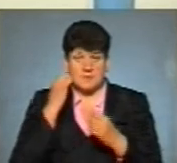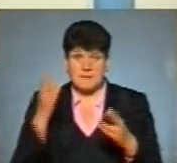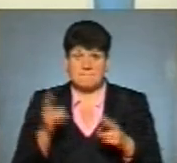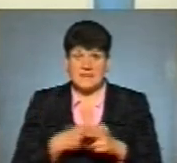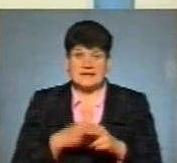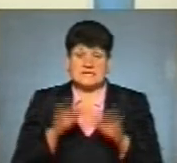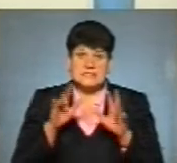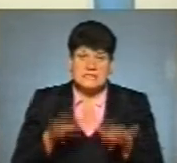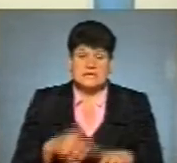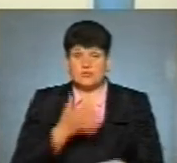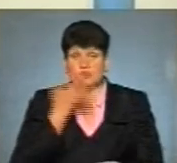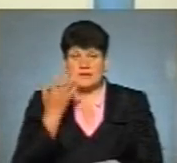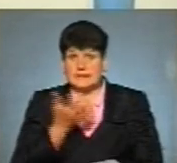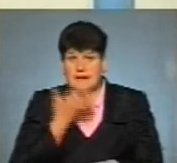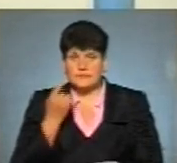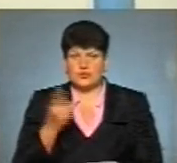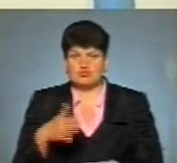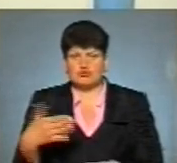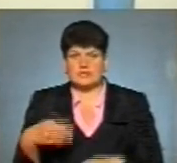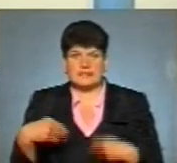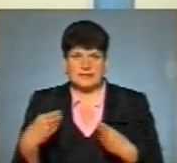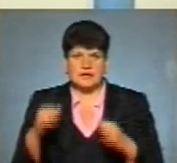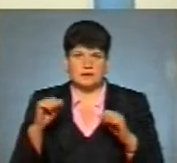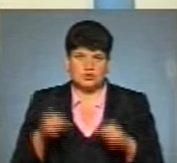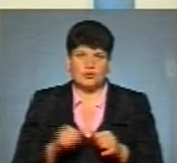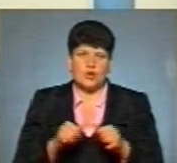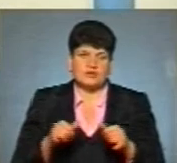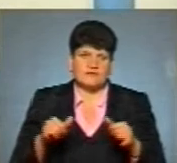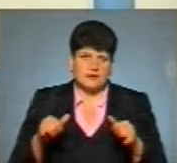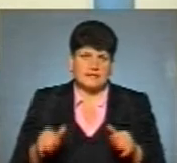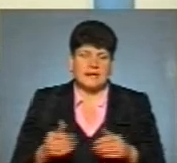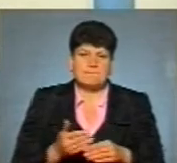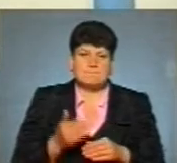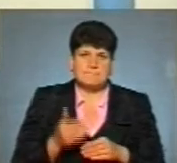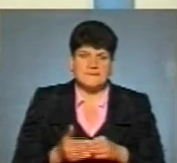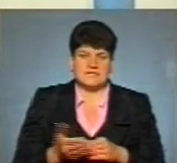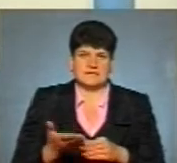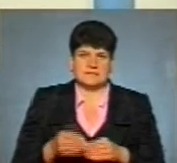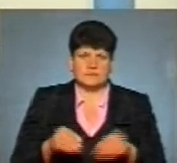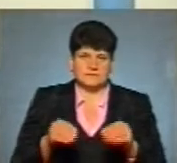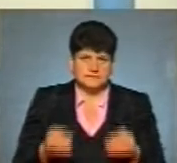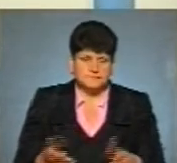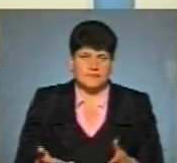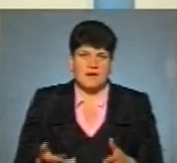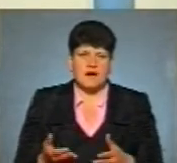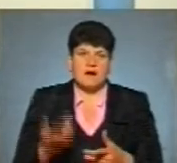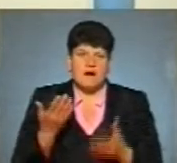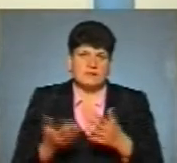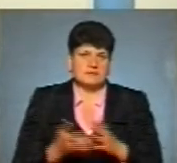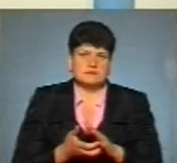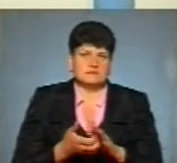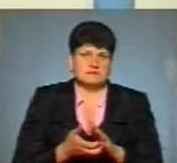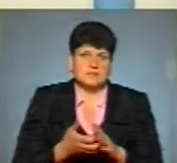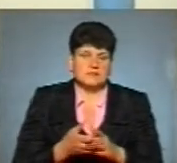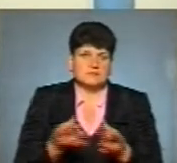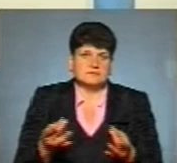безсніжної, теплої. З одної сторони, дала можливість розвинути пізнім посівам озимих культур, в той же час відсутність вологи на сьогоднішній